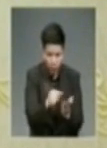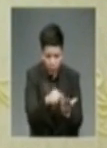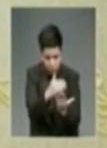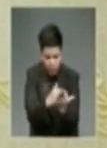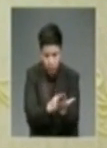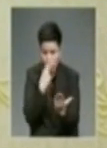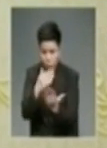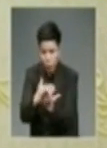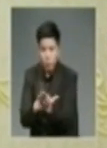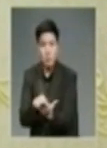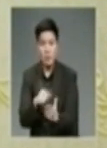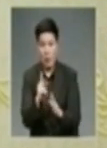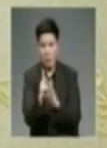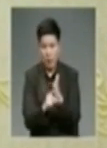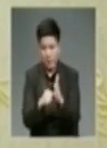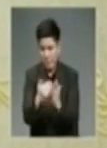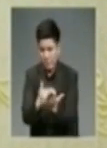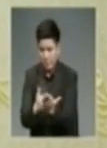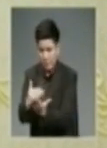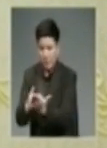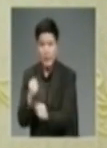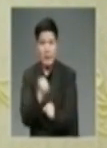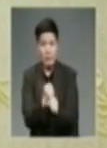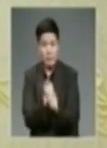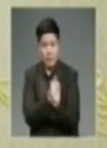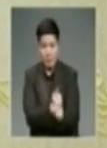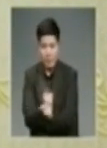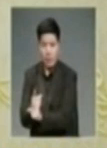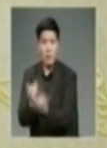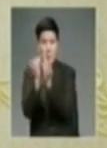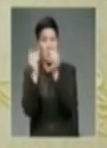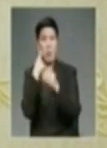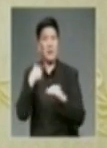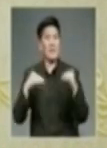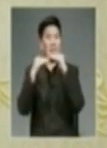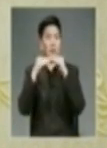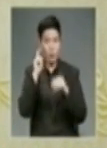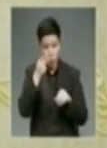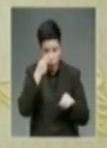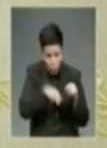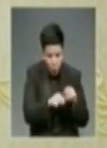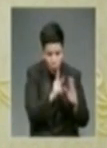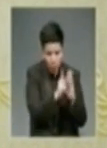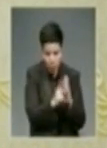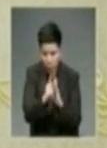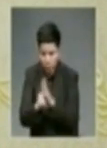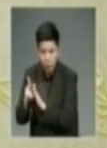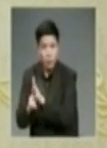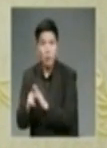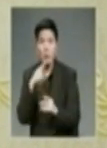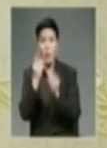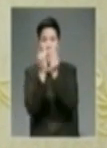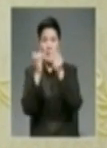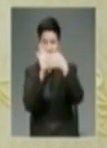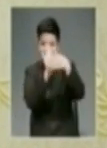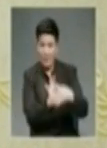อันนั้นมันมีกฎหมายในเชิงบังคับในเชิงปฏิบัติอันนี้เป็นกรอบของกฎหมายใหญ่ๆนะครับเพราะนั้นอย่าเอาคำว่ารัฐธรรมนูญไป